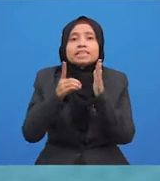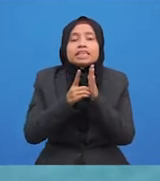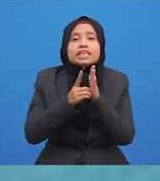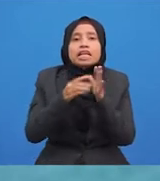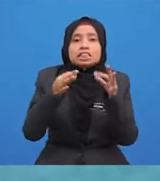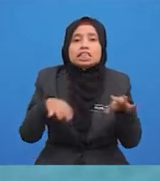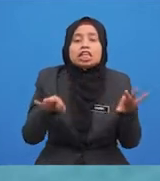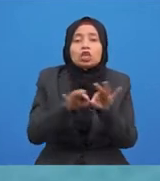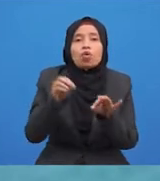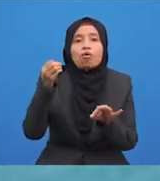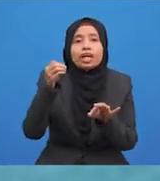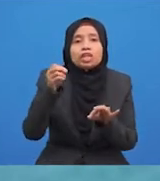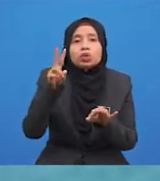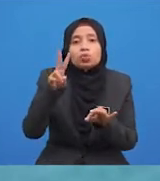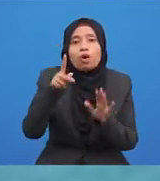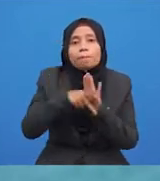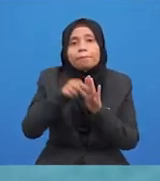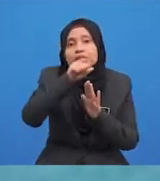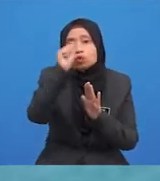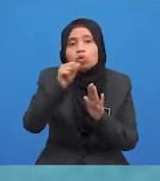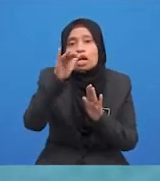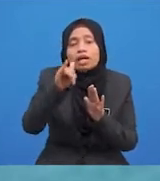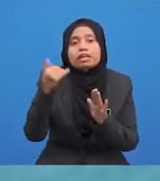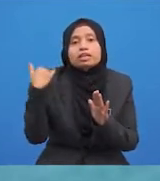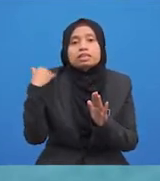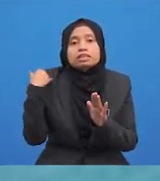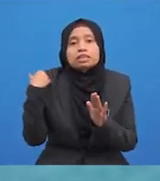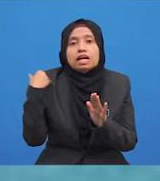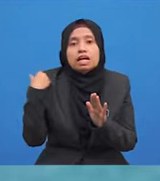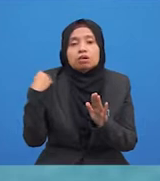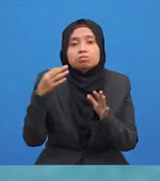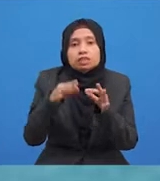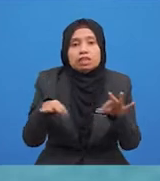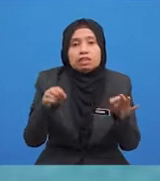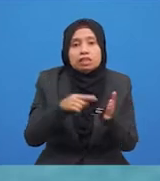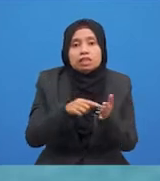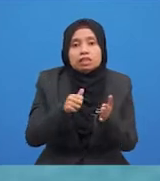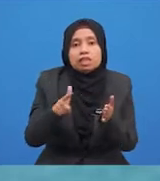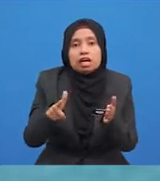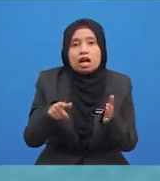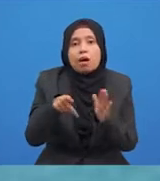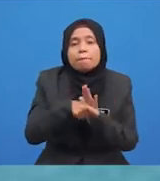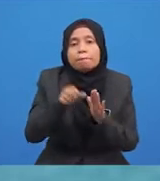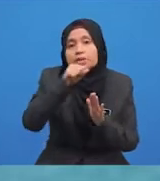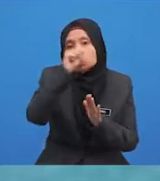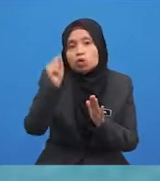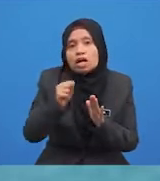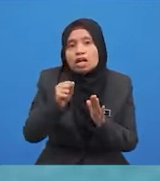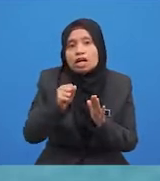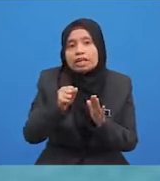berdasarkan cerpen Oren, dua persoalan yang terdapat dalam cerpen ini ialah